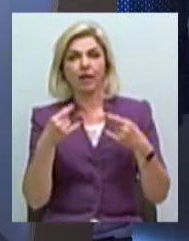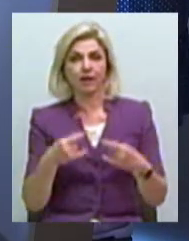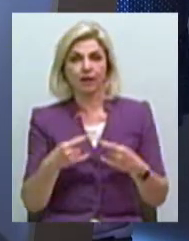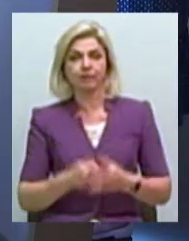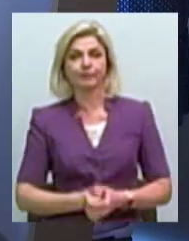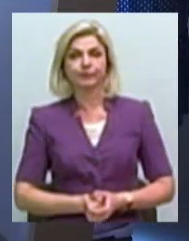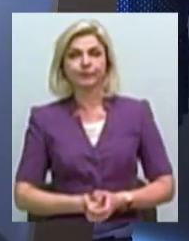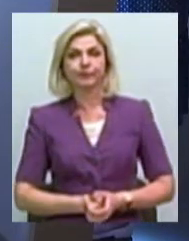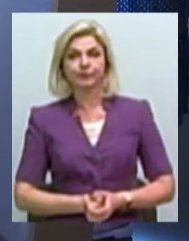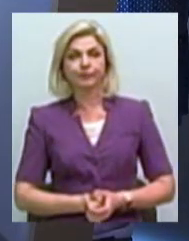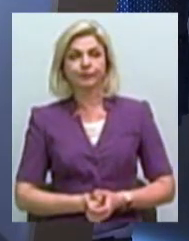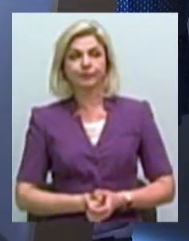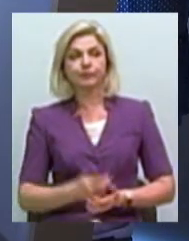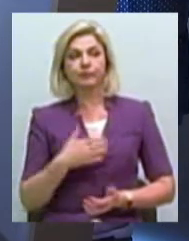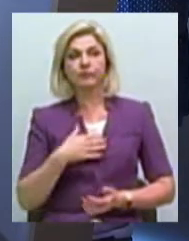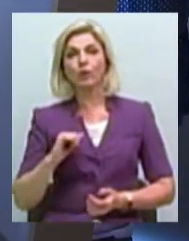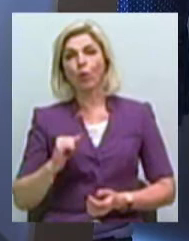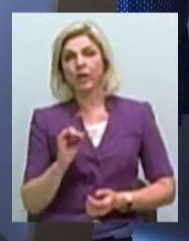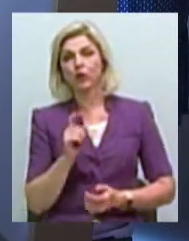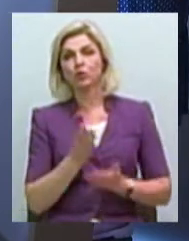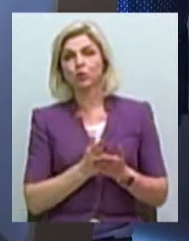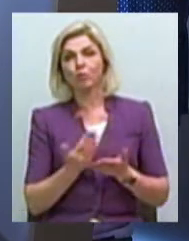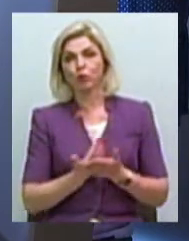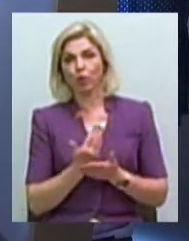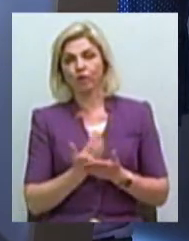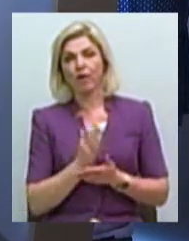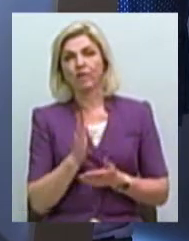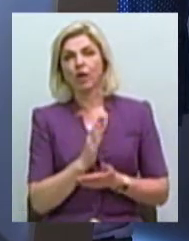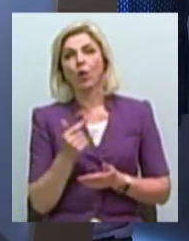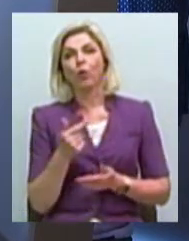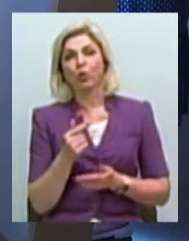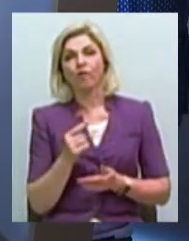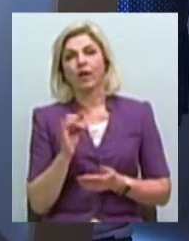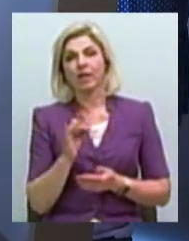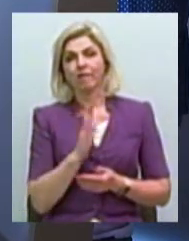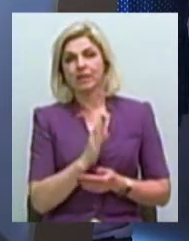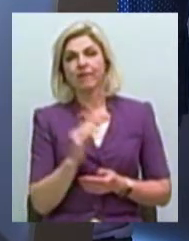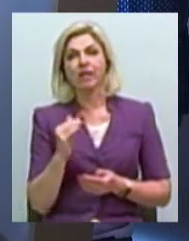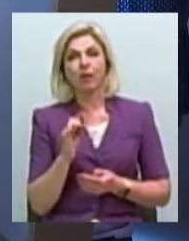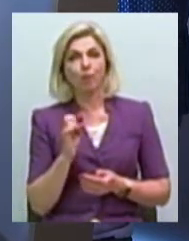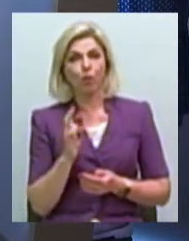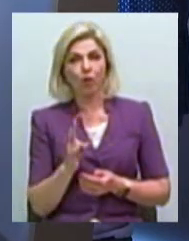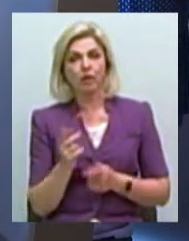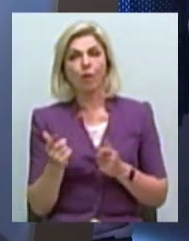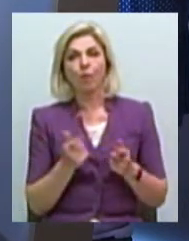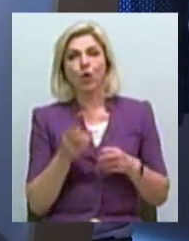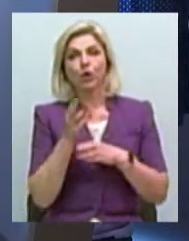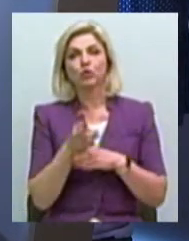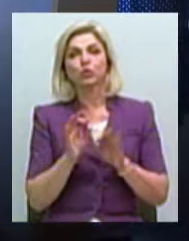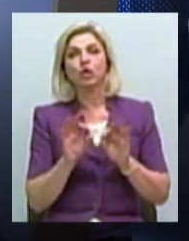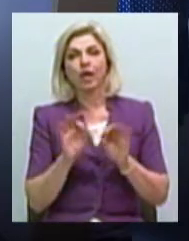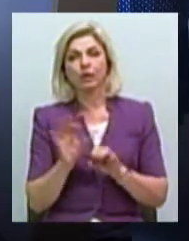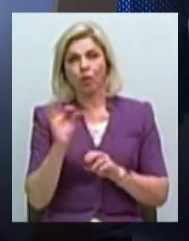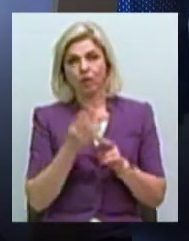76-92-33. Наші колеги зі служби новин Валентина Гурова та Василь Філімон підготували сюжет про